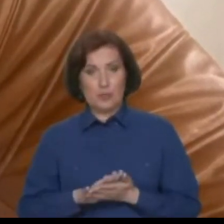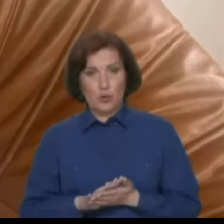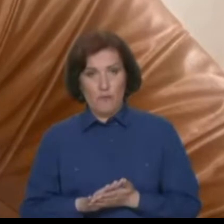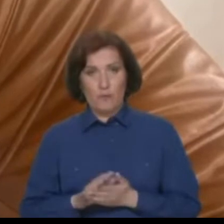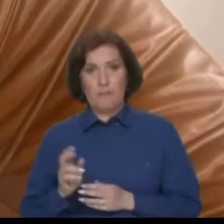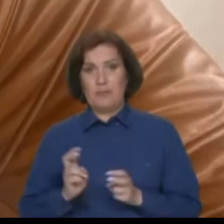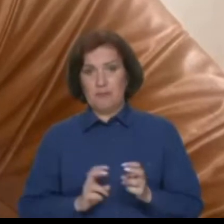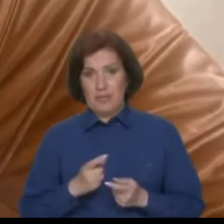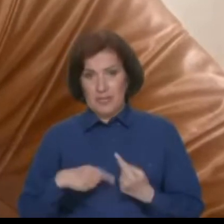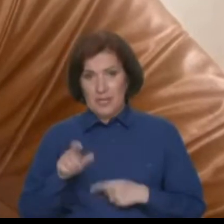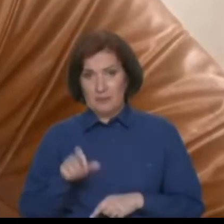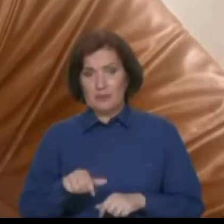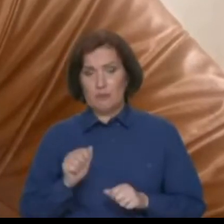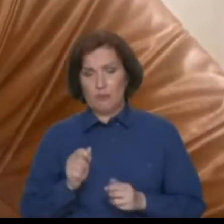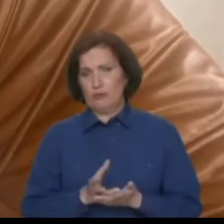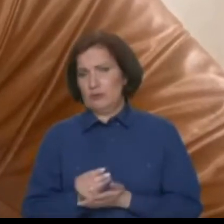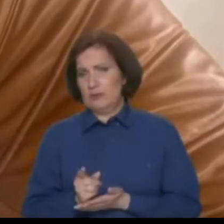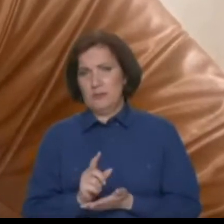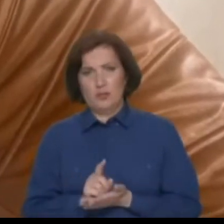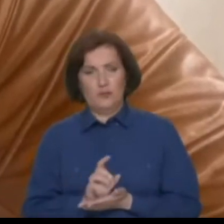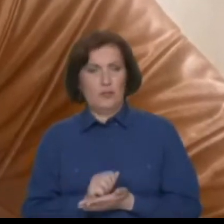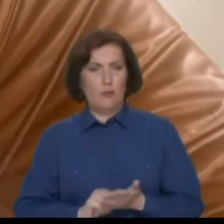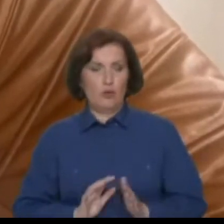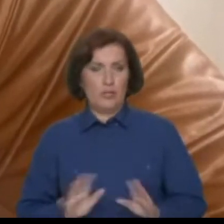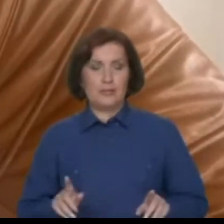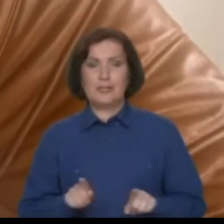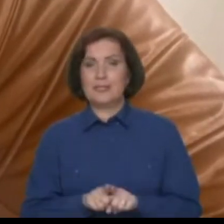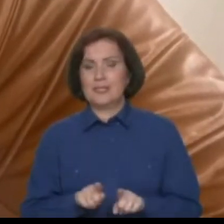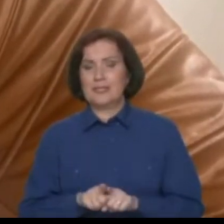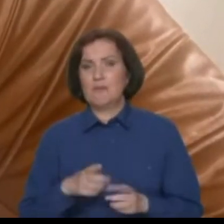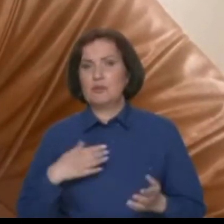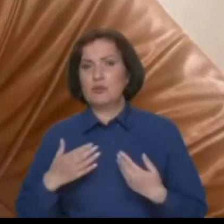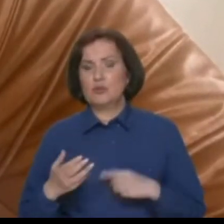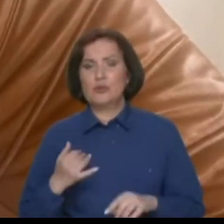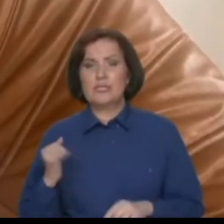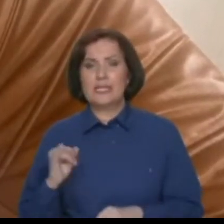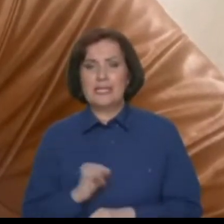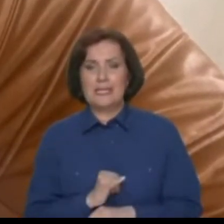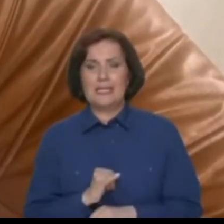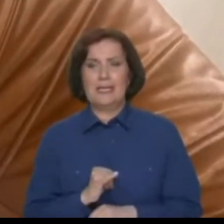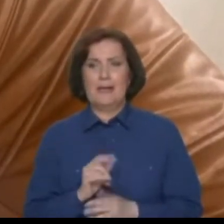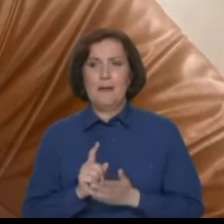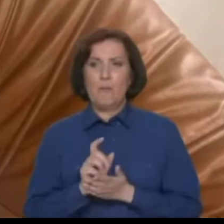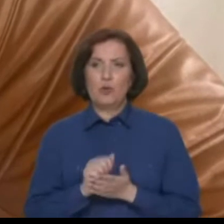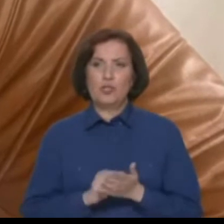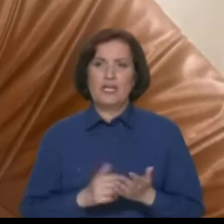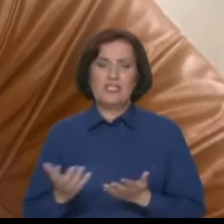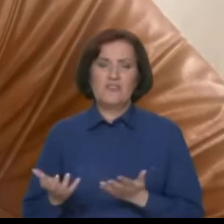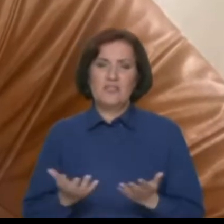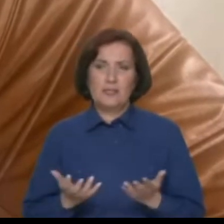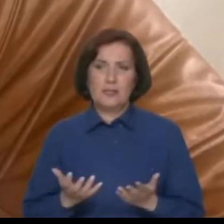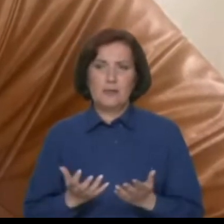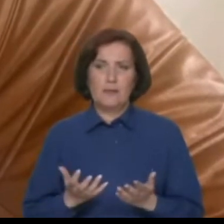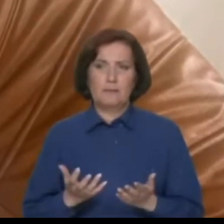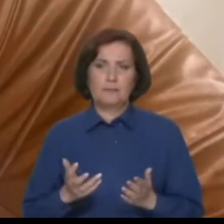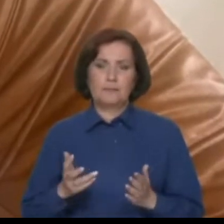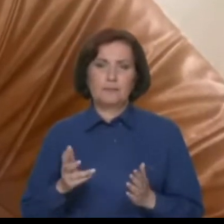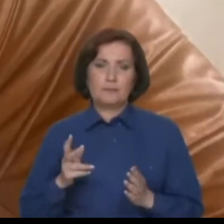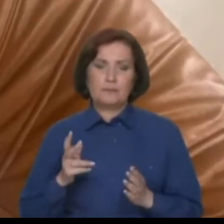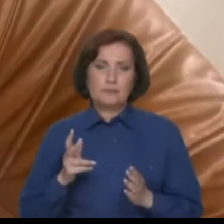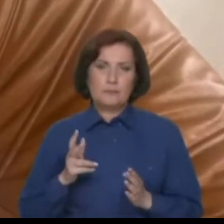як підприємець, той може податки не сплачувати. Так само стосується це і податків, які покладені